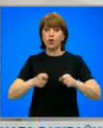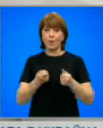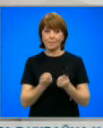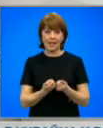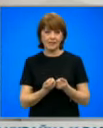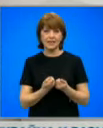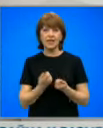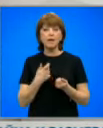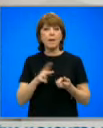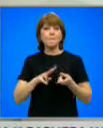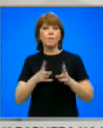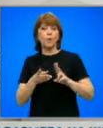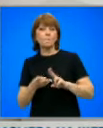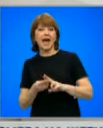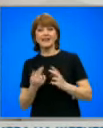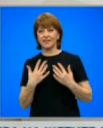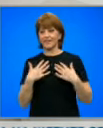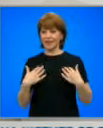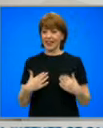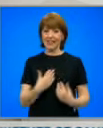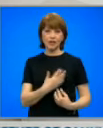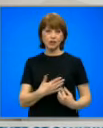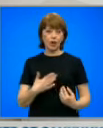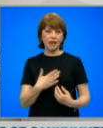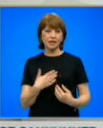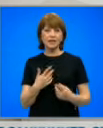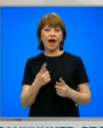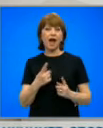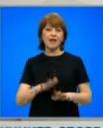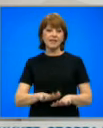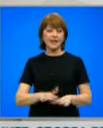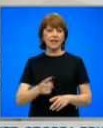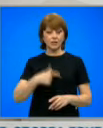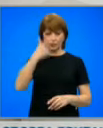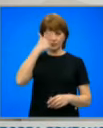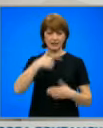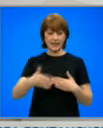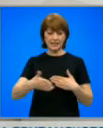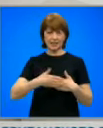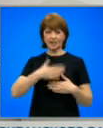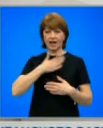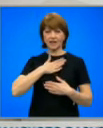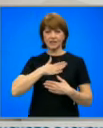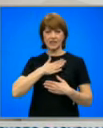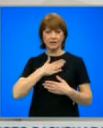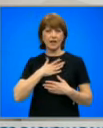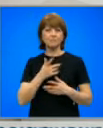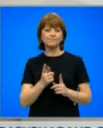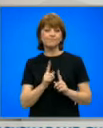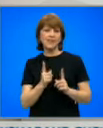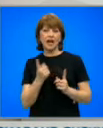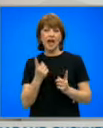Емоционалното състояние на детето, много силно затваряне в себе си, неспецифични и